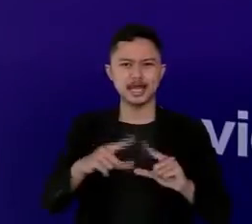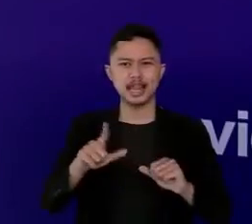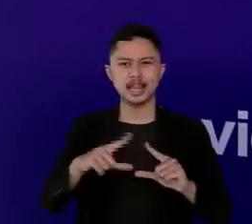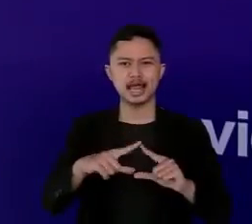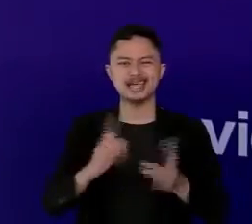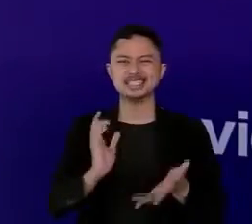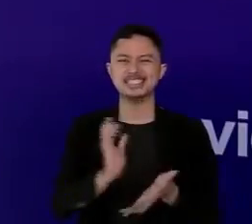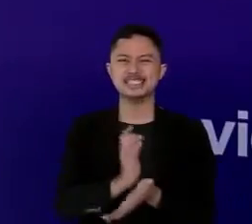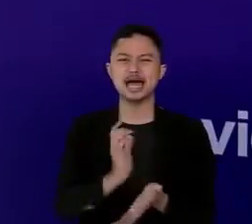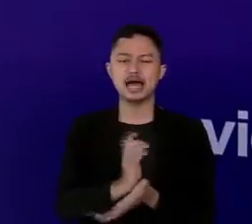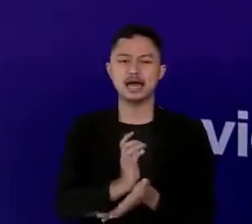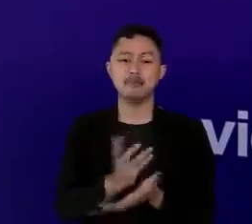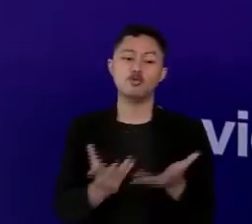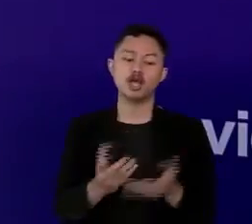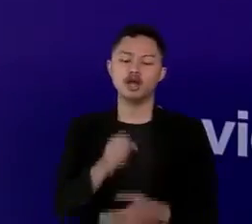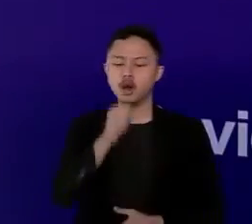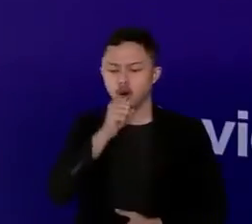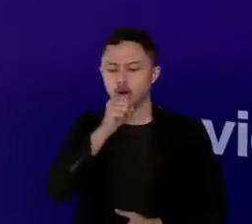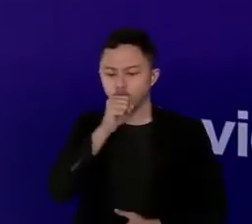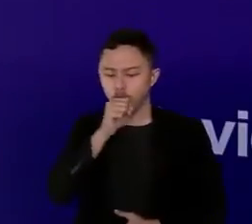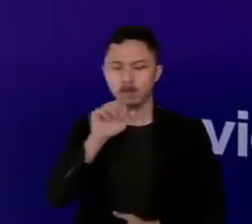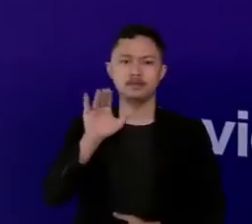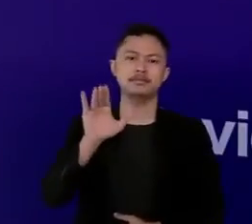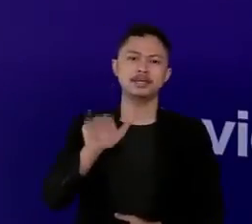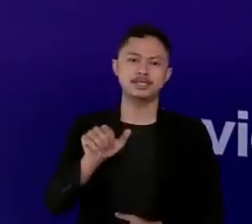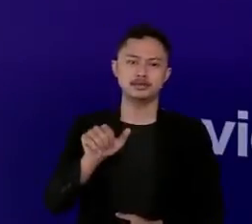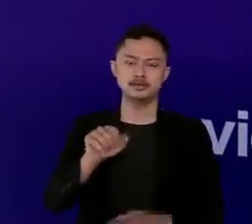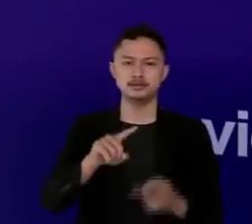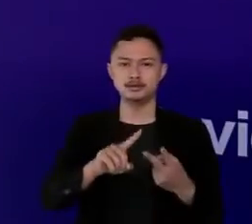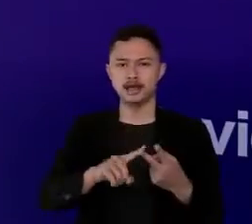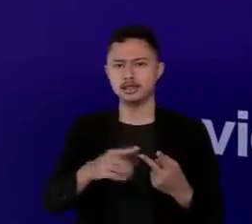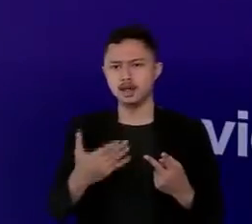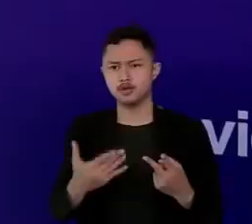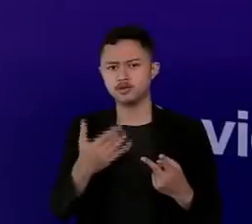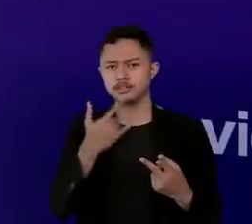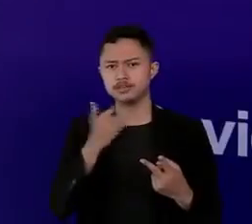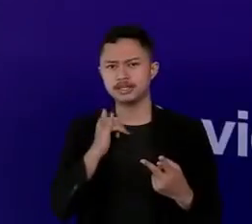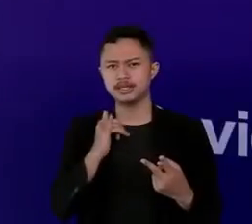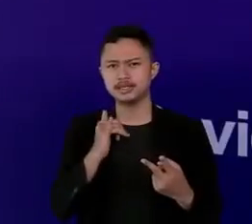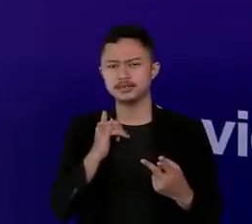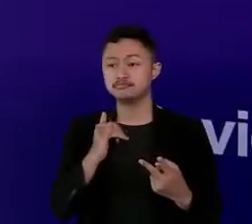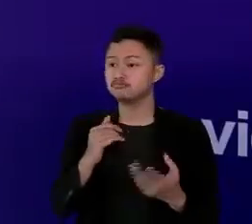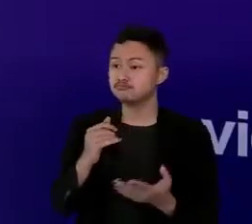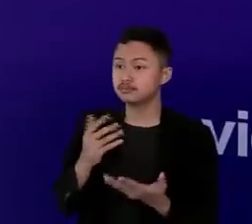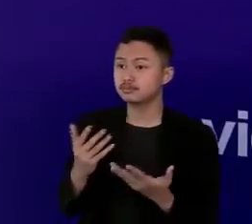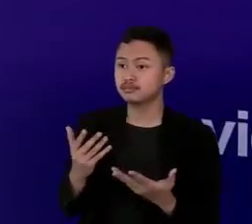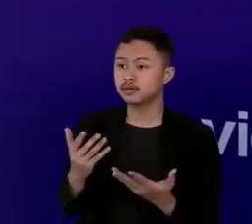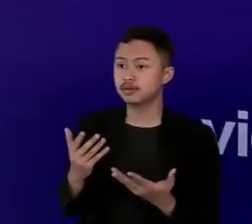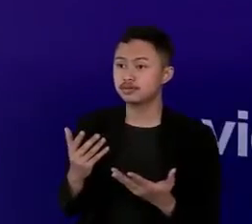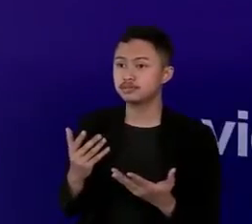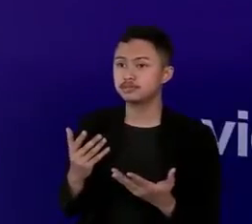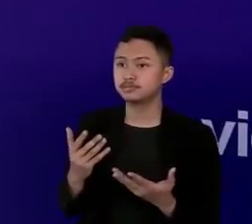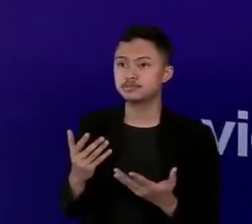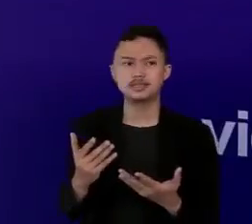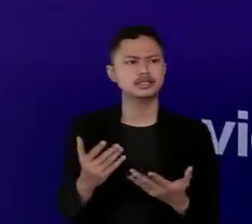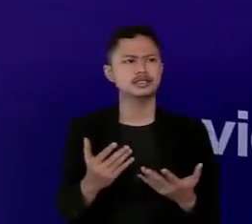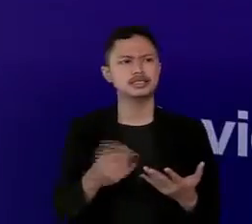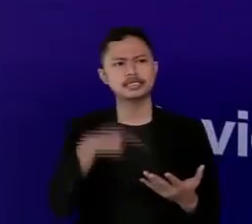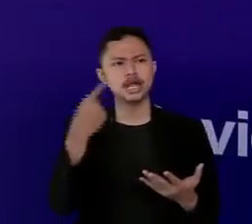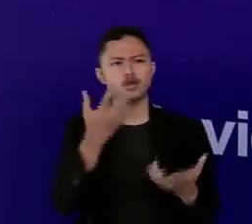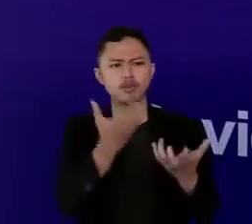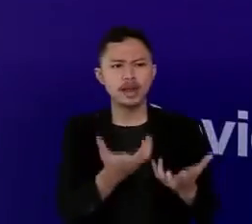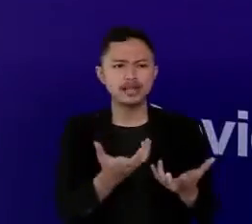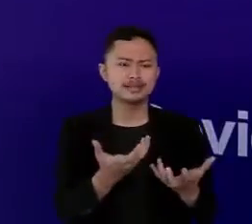batuk masih sesak dan juga ada gangguan nyala visa dan ringan kali Enggak Oh tidak